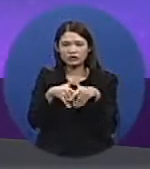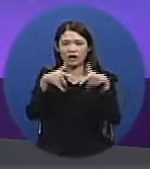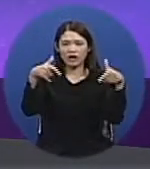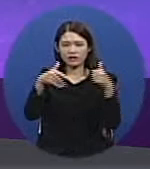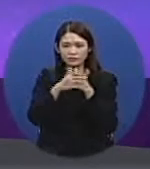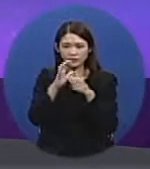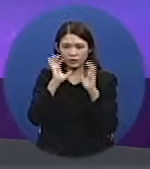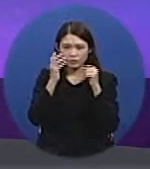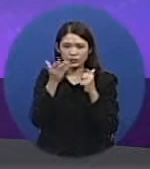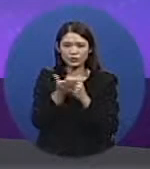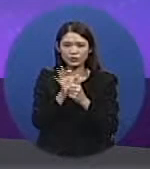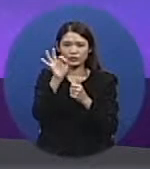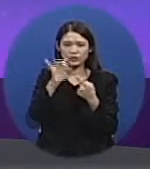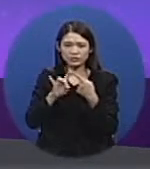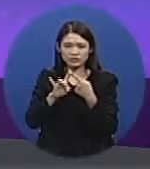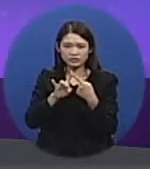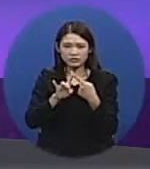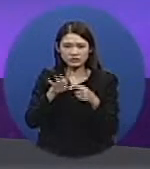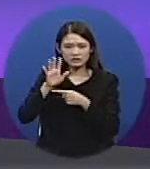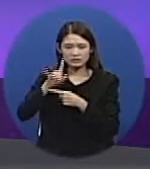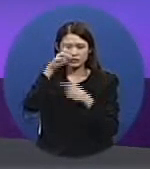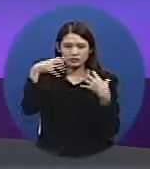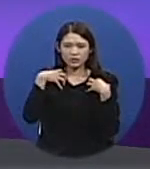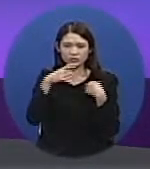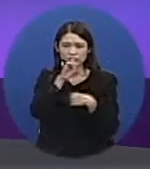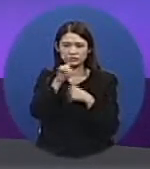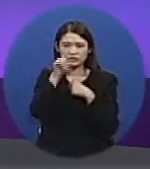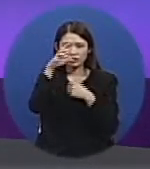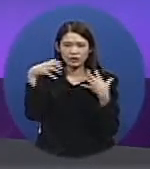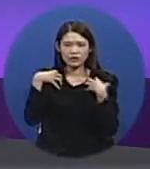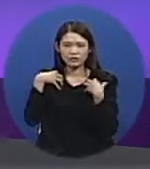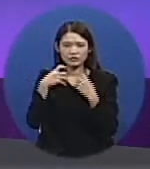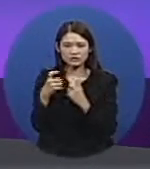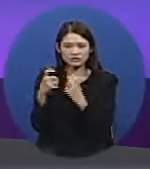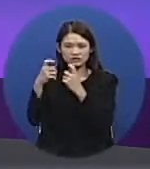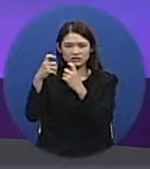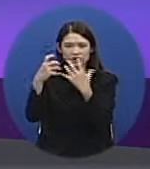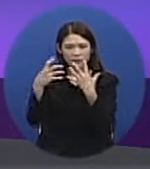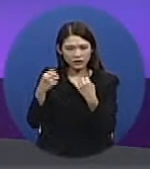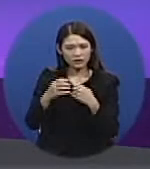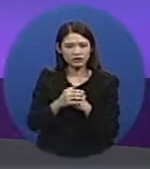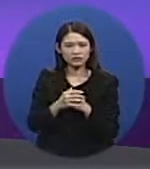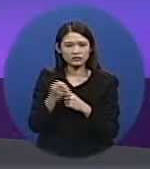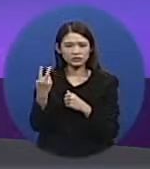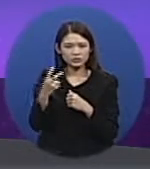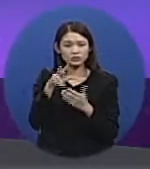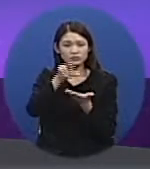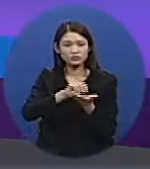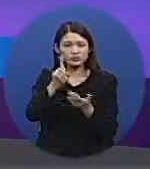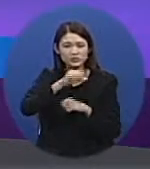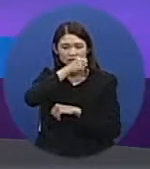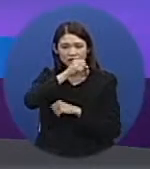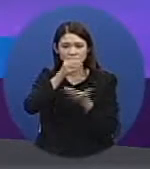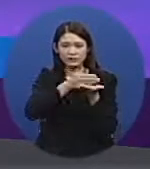시군구, 지방정부들과 중앙정부가 치킨게임을 방불케 하는 벼랑 끝 싸움을 벌리기도 하였습니다. 그뿐만이 아닙니다.